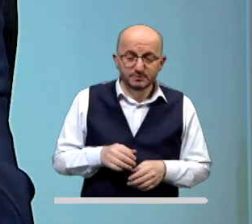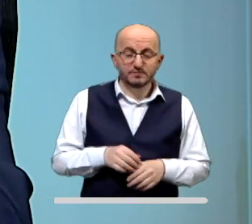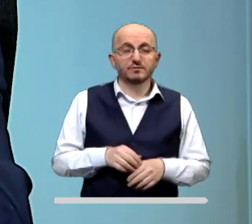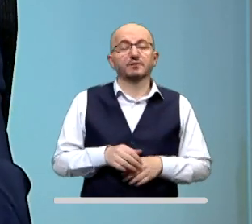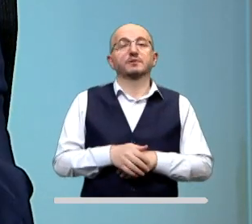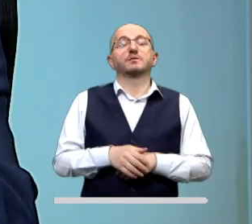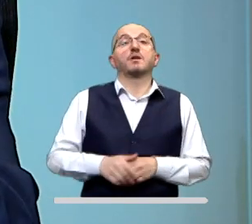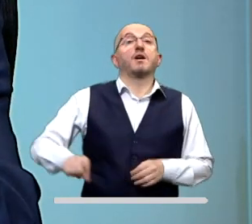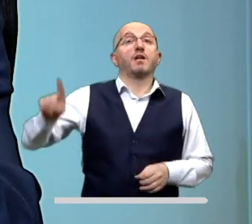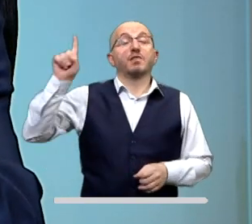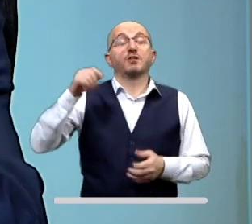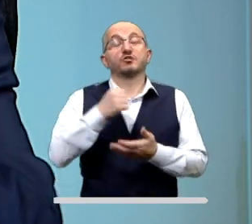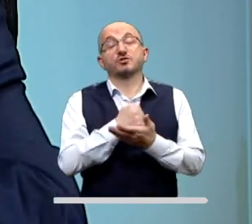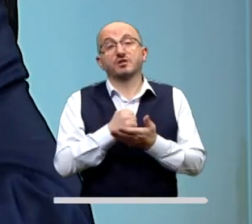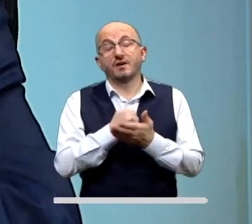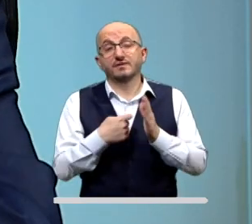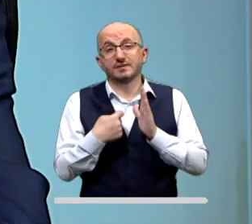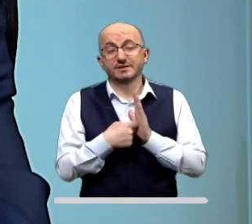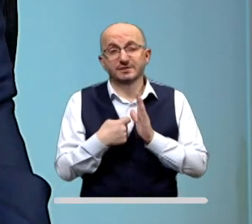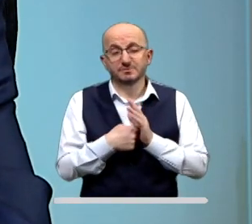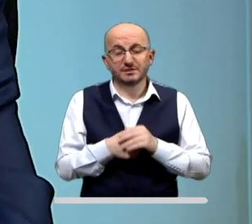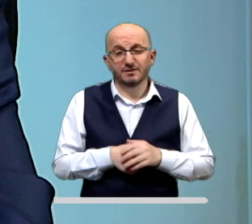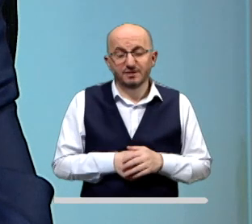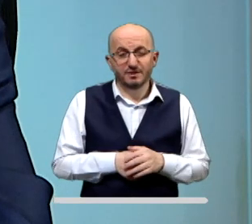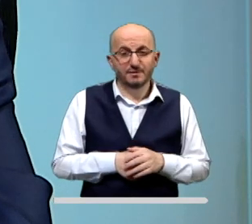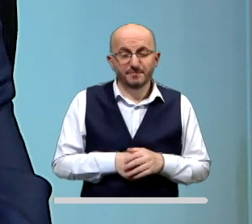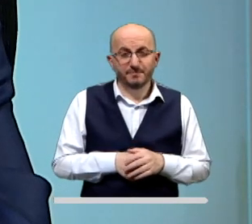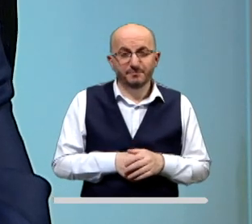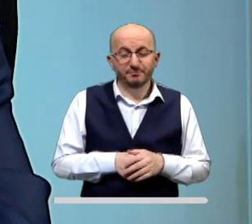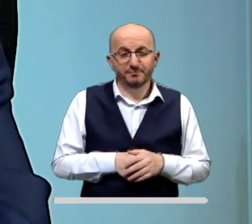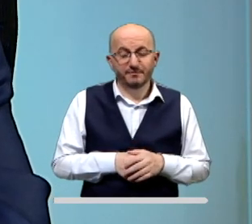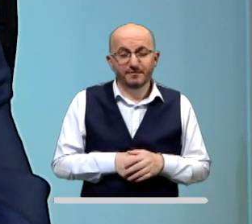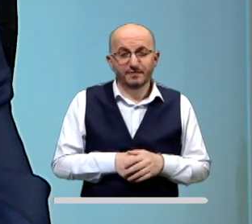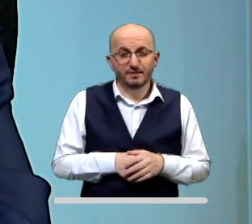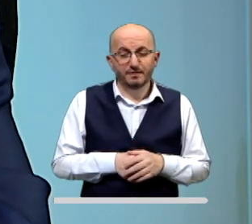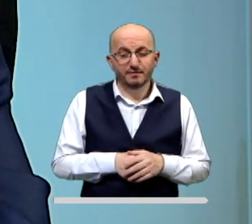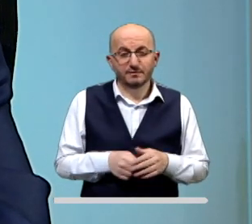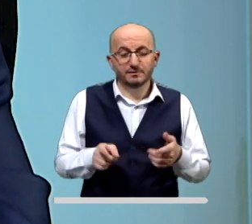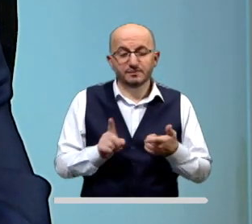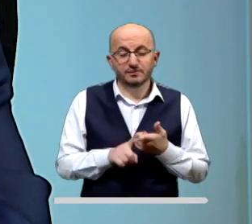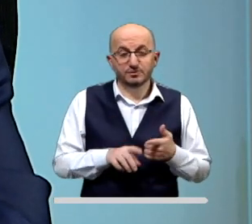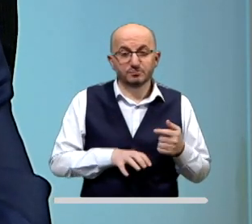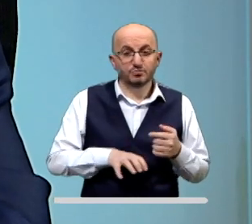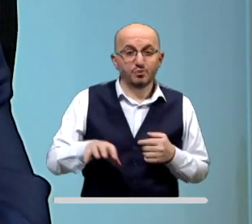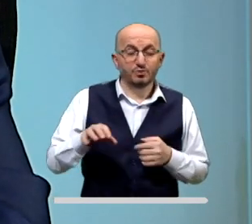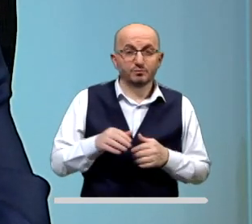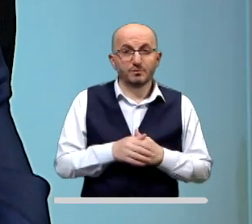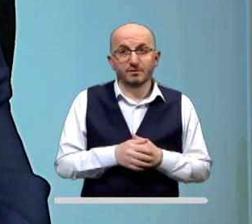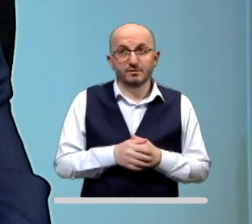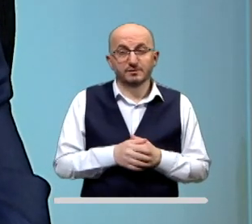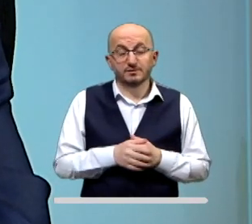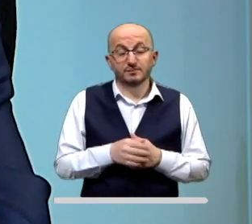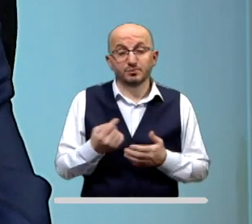cenab-ı Hakk'ın Şafi ismiyle Allah'tan şifa dileyebilir sorun ikinci bölümü Üzerinde Kuran